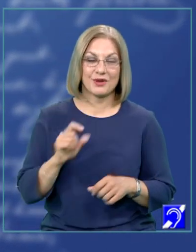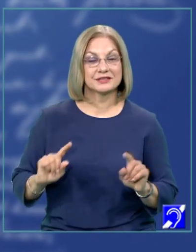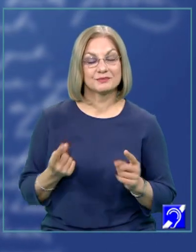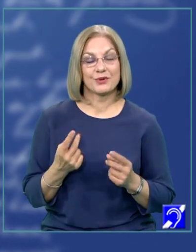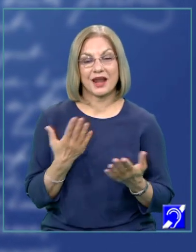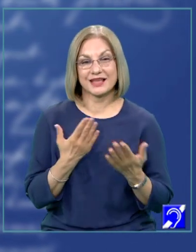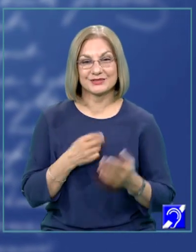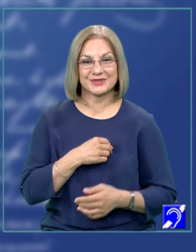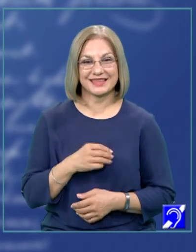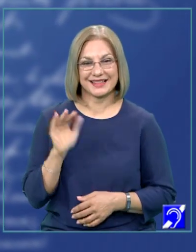studiat